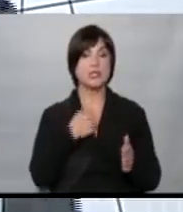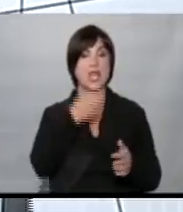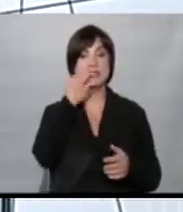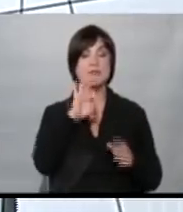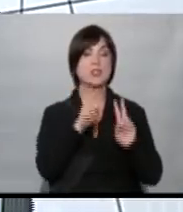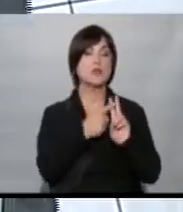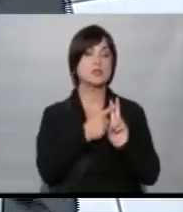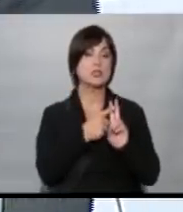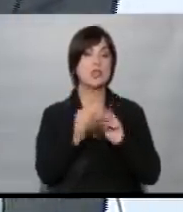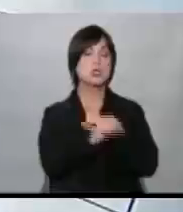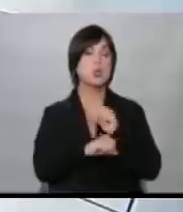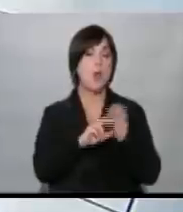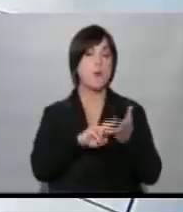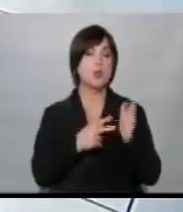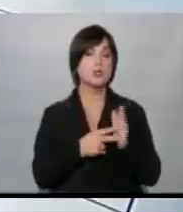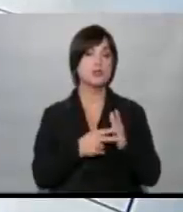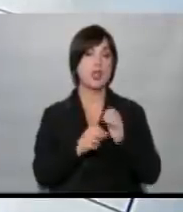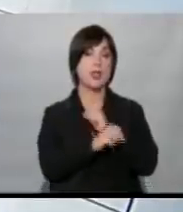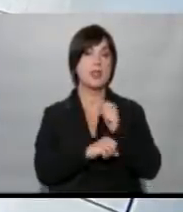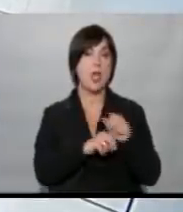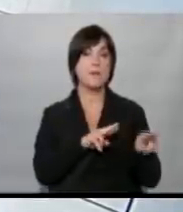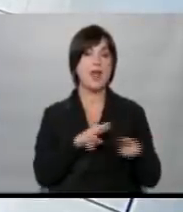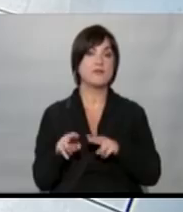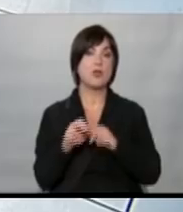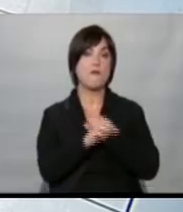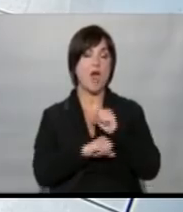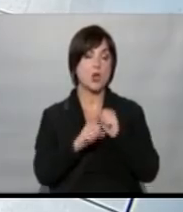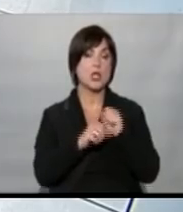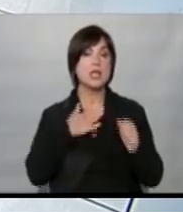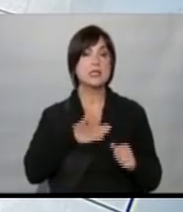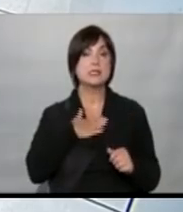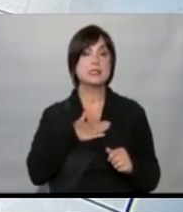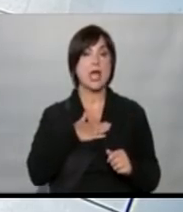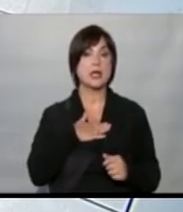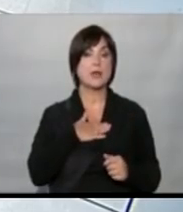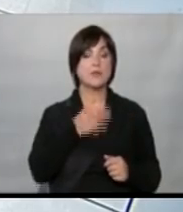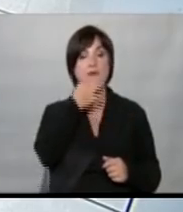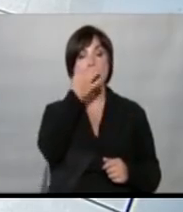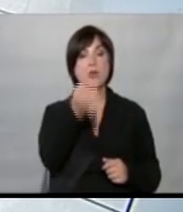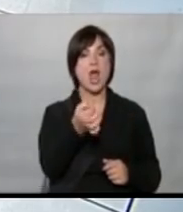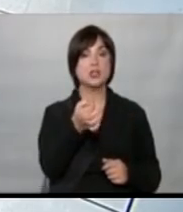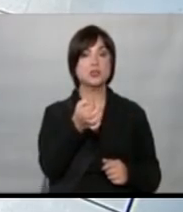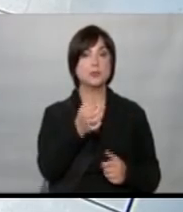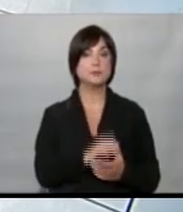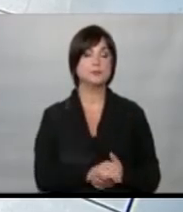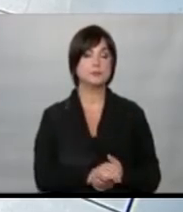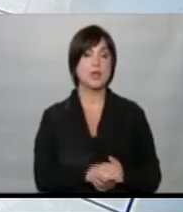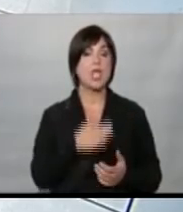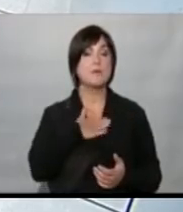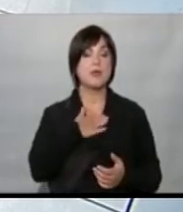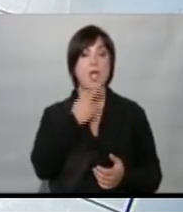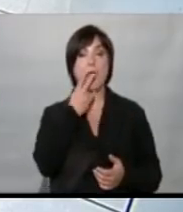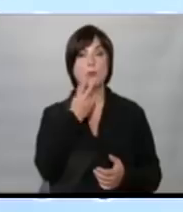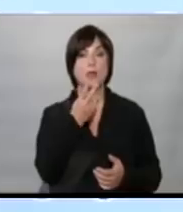Цветковски Никола, студент на политички науки на правниот факултет. Сакам да ве прашам, имајќи во